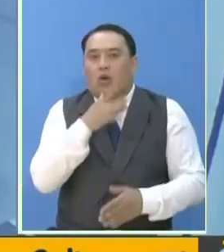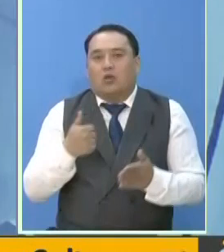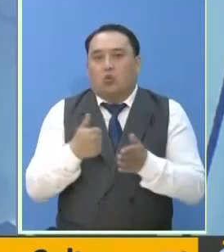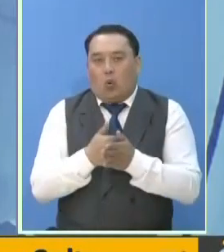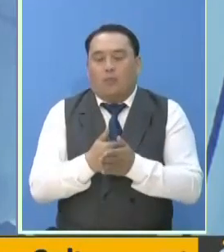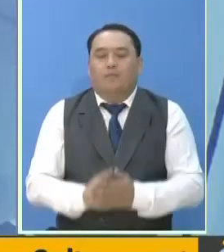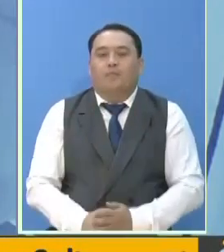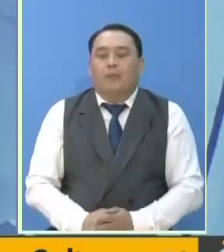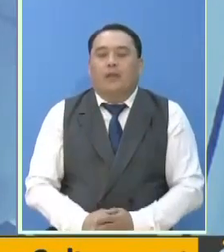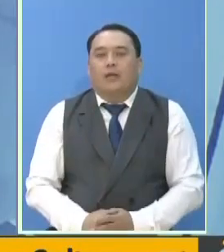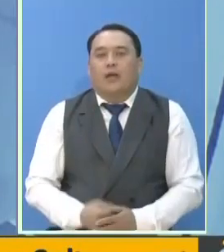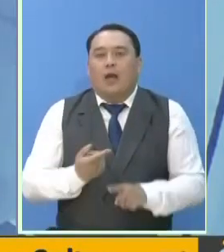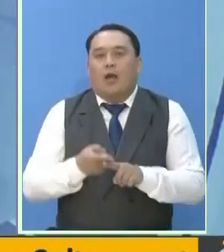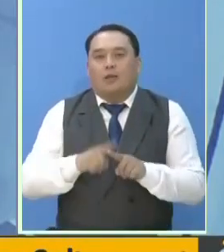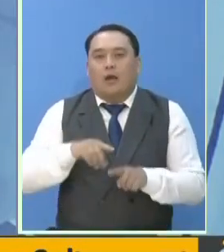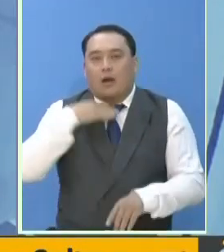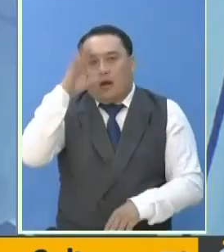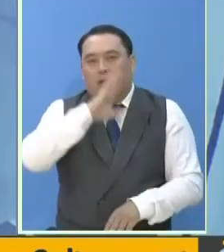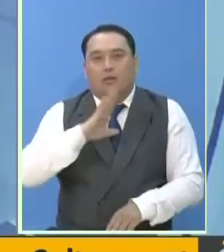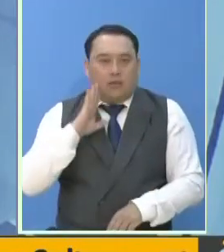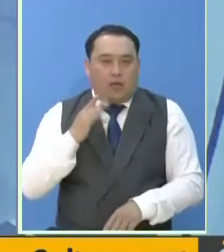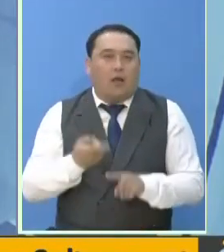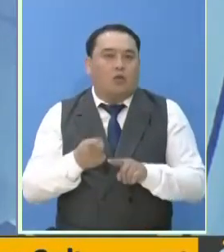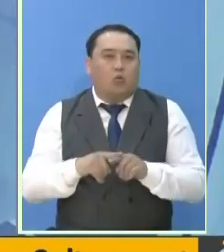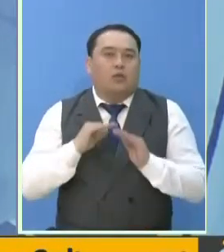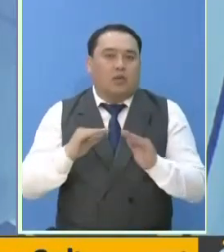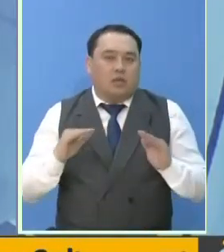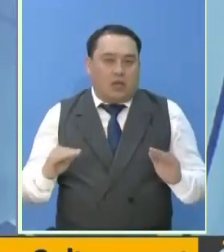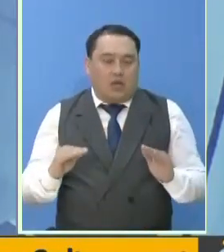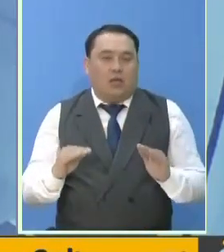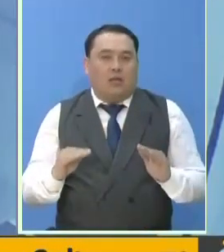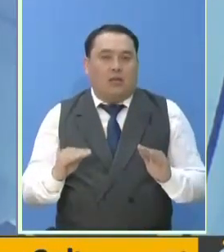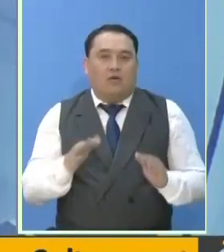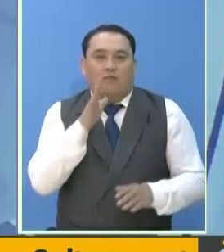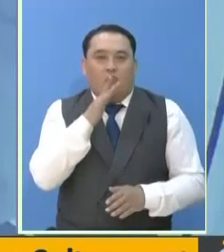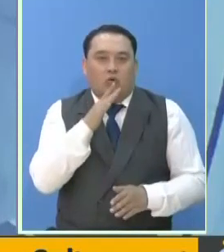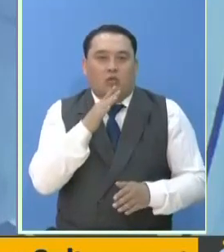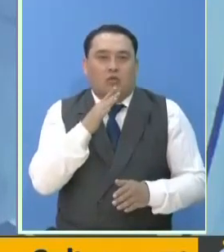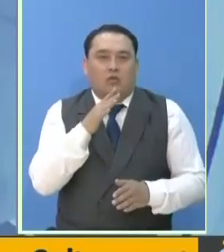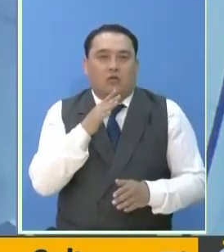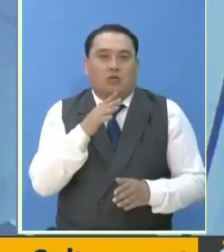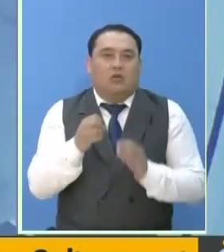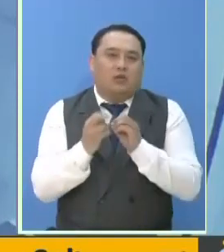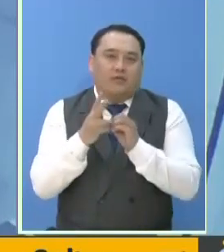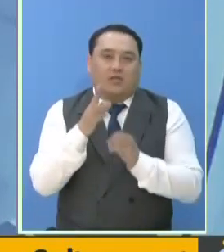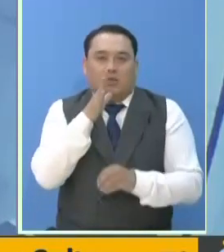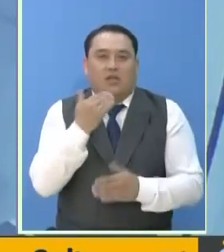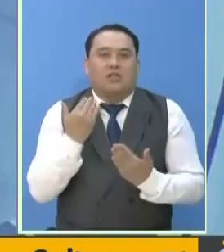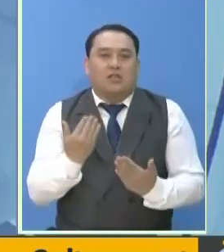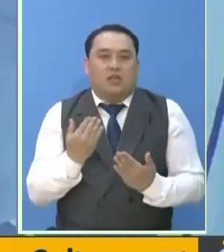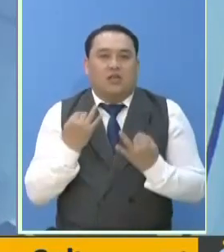имеются, это родители, дети которых в возрасте еще не достигли до 12 лет,